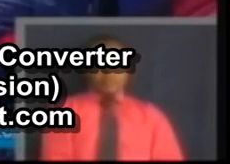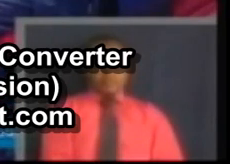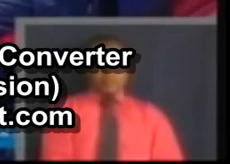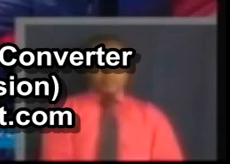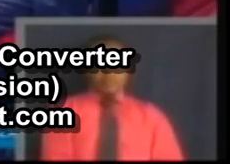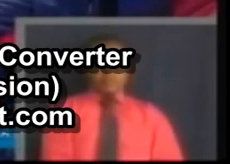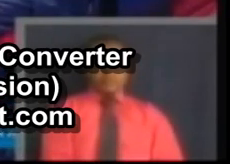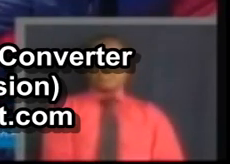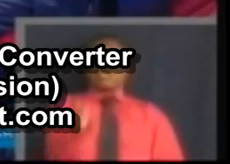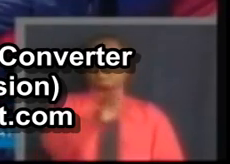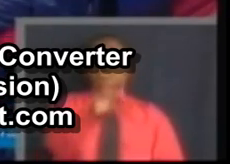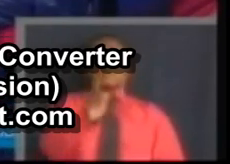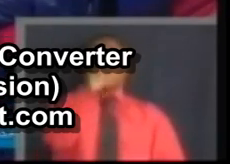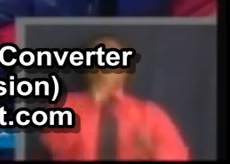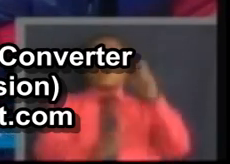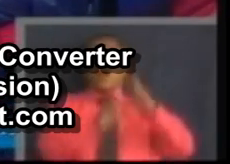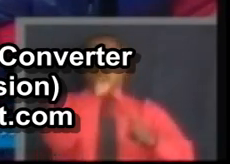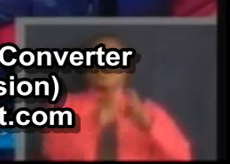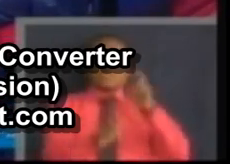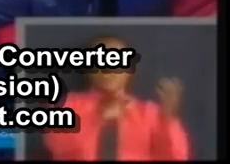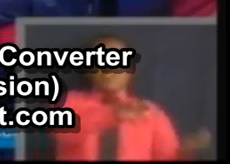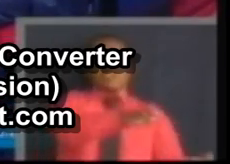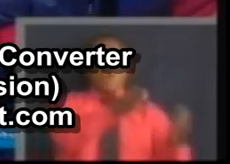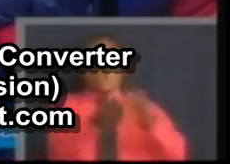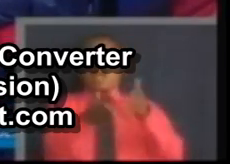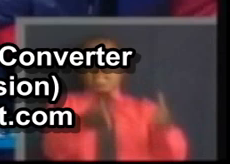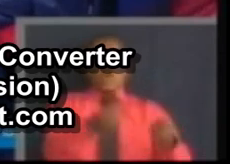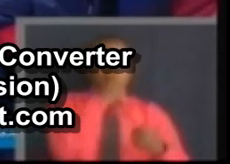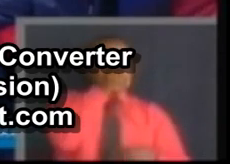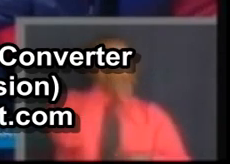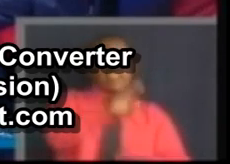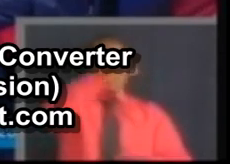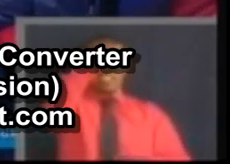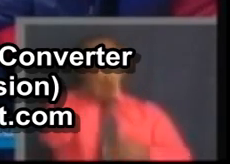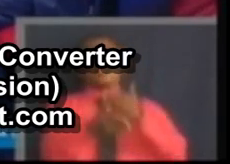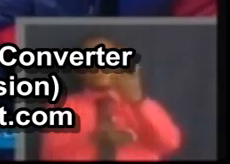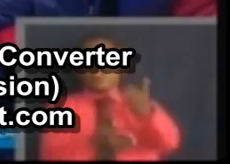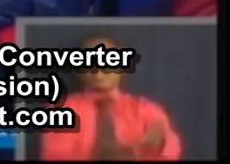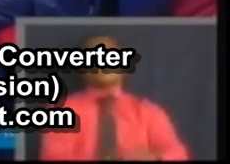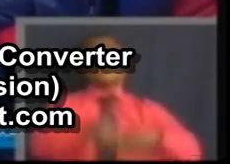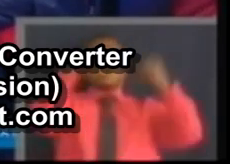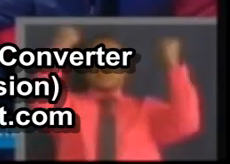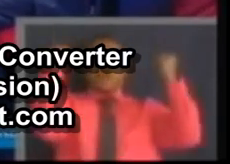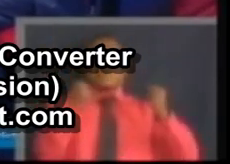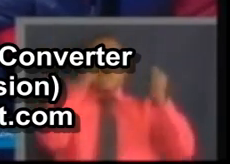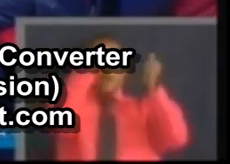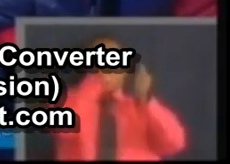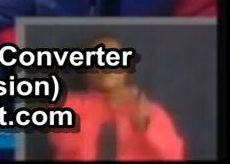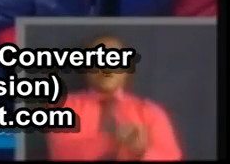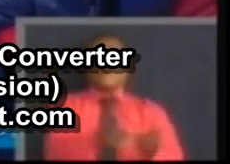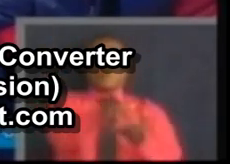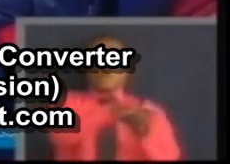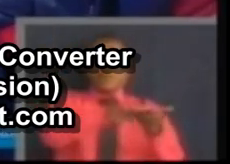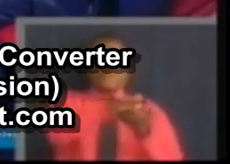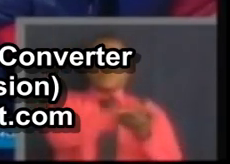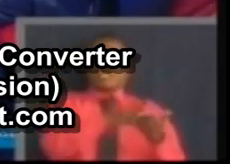Sio unakuwa na wapinzani vigeugeu. Leo anasema hiki, kesho hiki, sikura. Simamia mambo ya principle, mambo